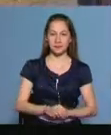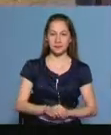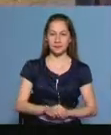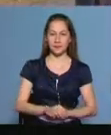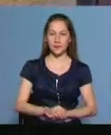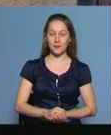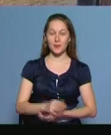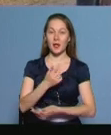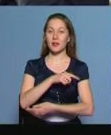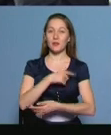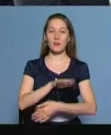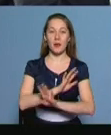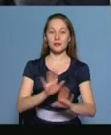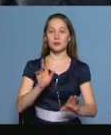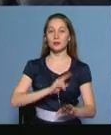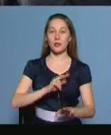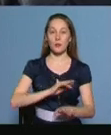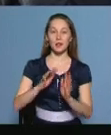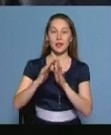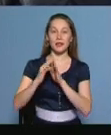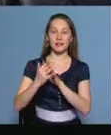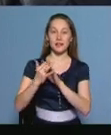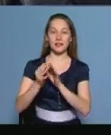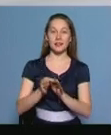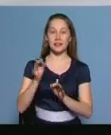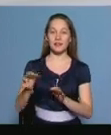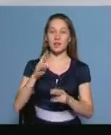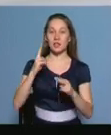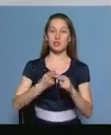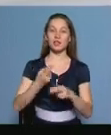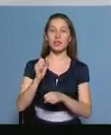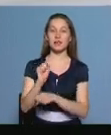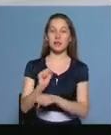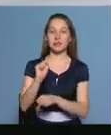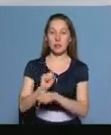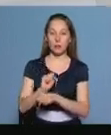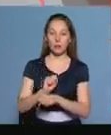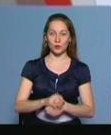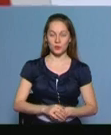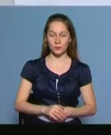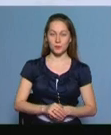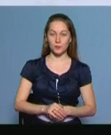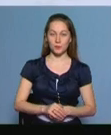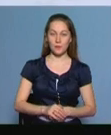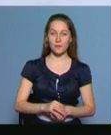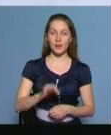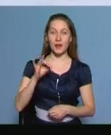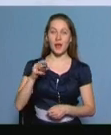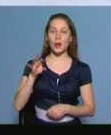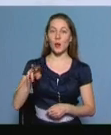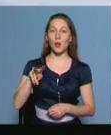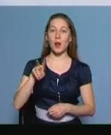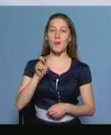Ни в больницу, ни на работу. Жители деревни Старый Бор лишились остановки общественного транспорта. И Толбабай